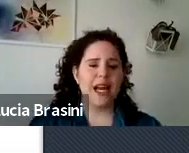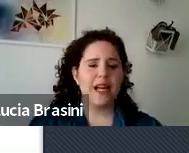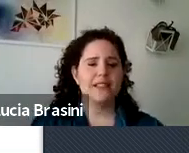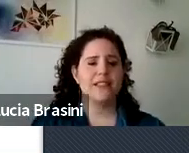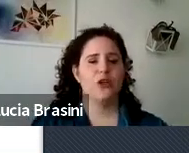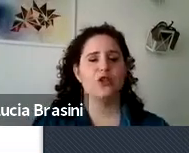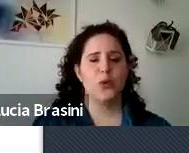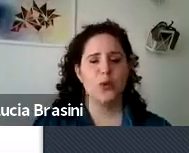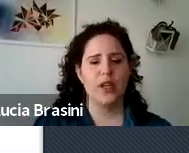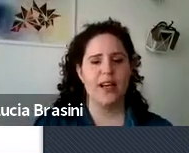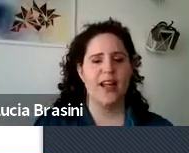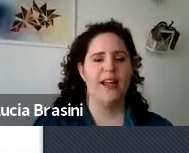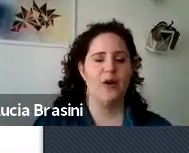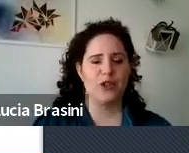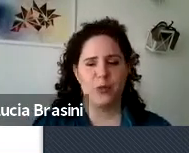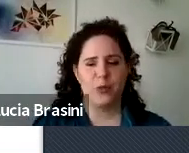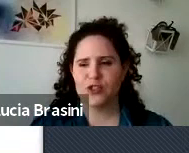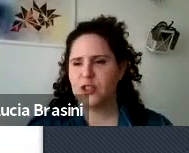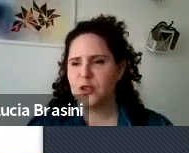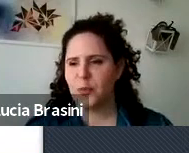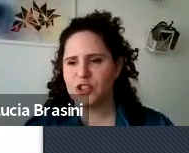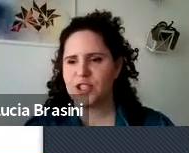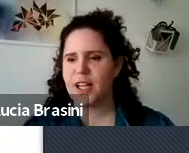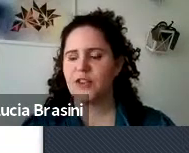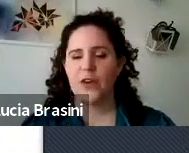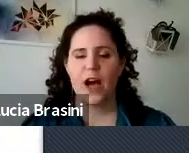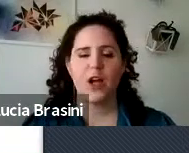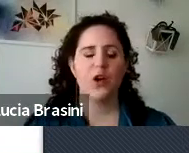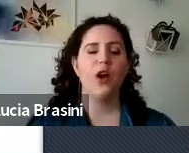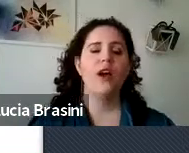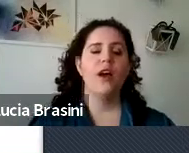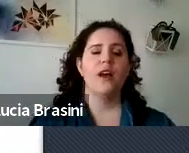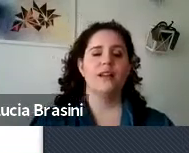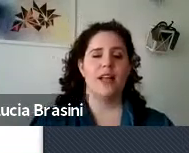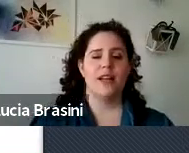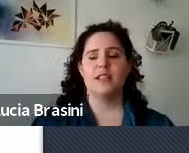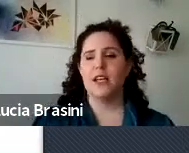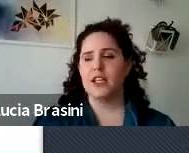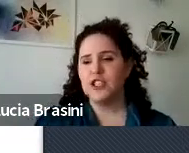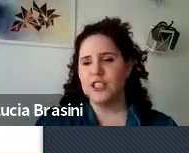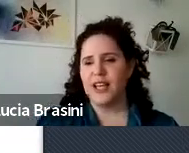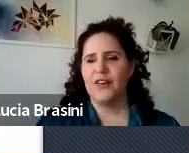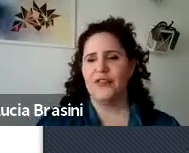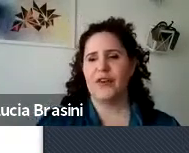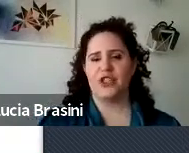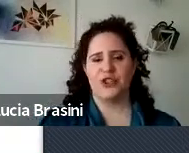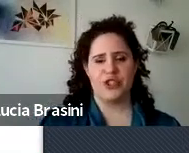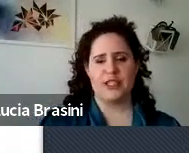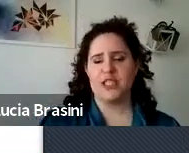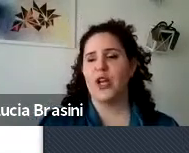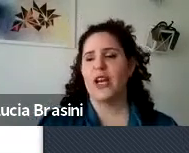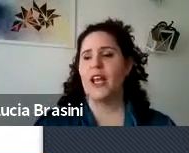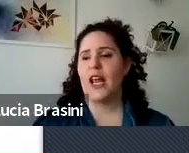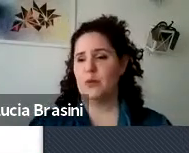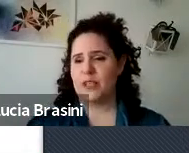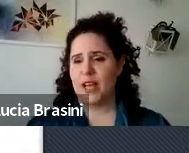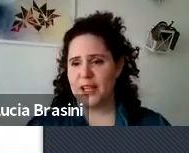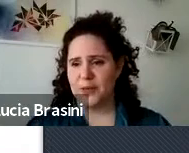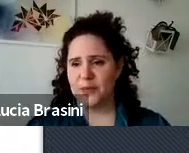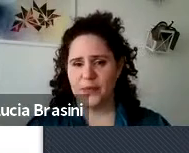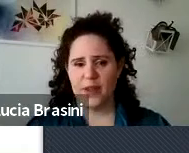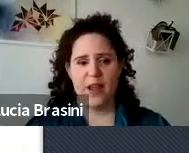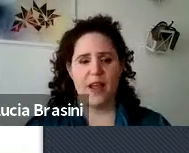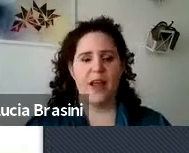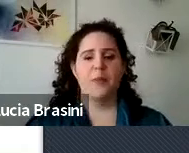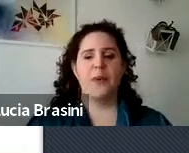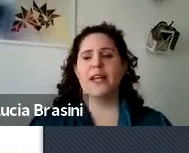È importante costruire, e questo progetto un po' cerca di farlo, delle sinergie fra le associazioni e i